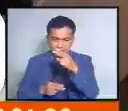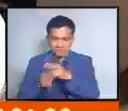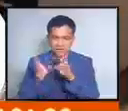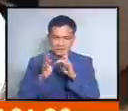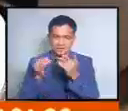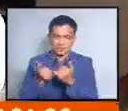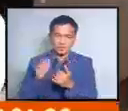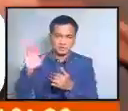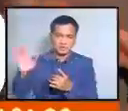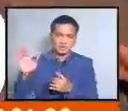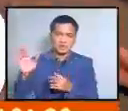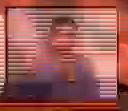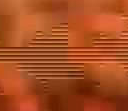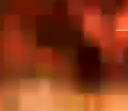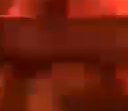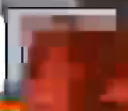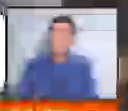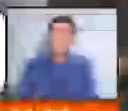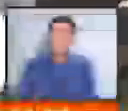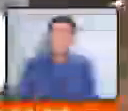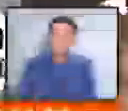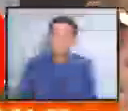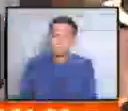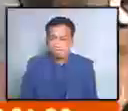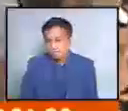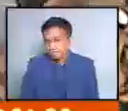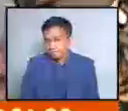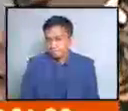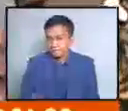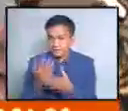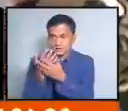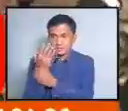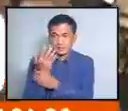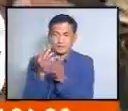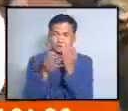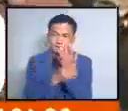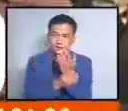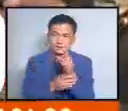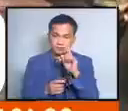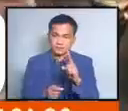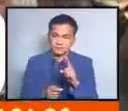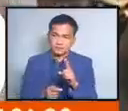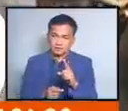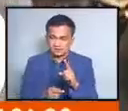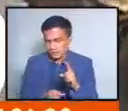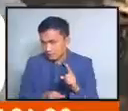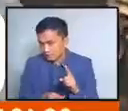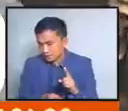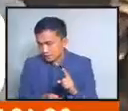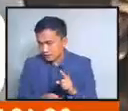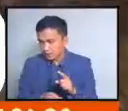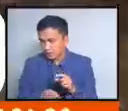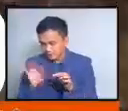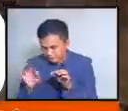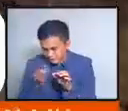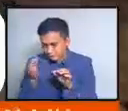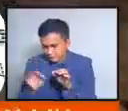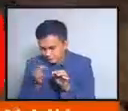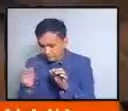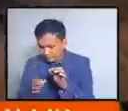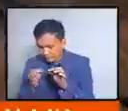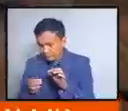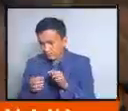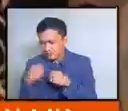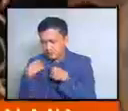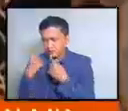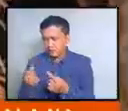sa kanilang serbisyo. Ang isang gloves na ito ay isa-isa tinahe, and it took me